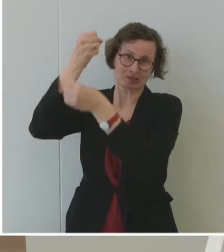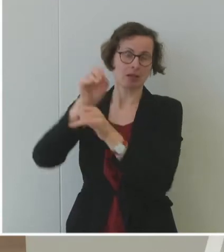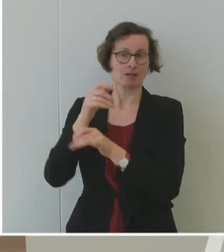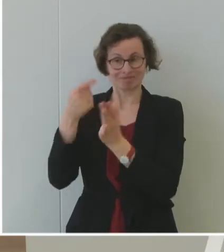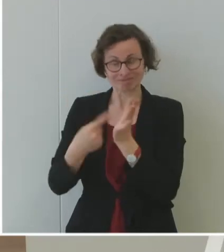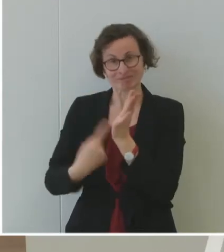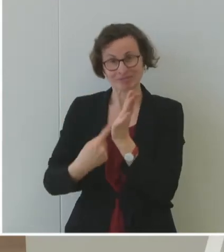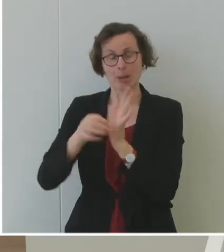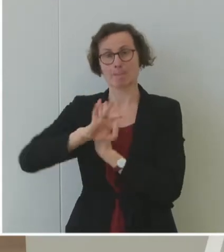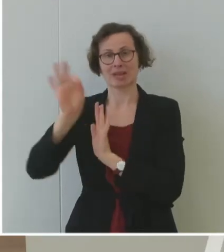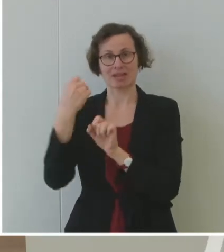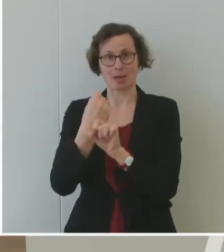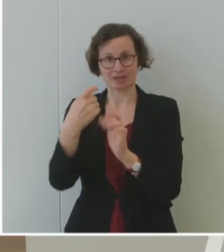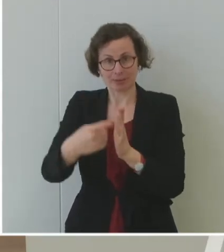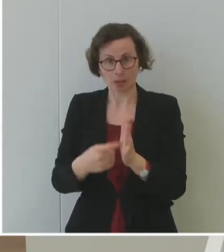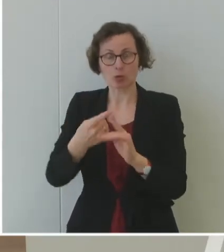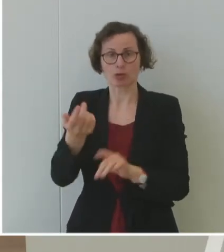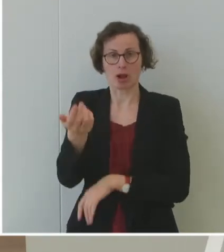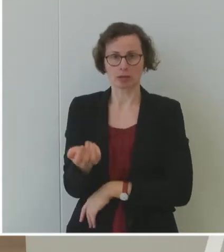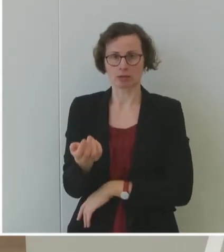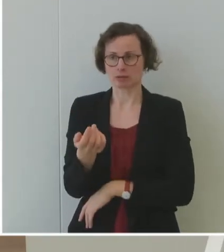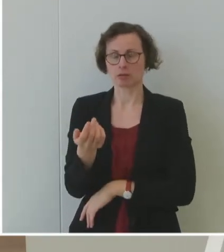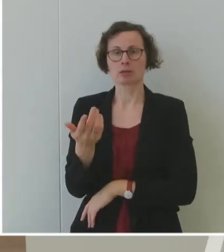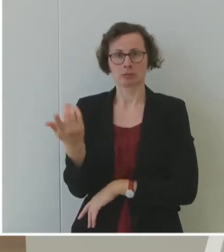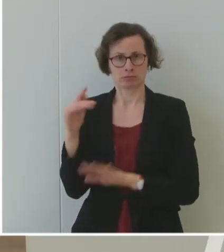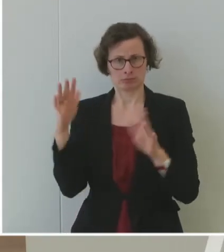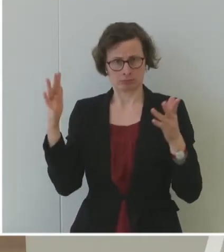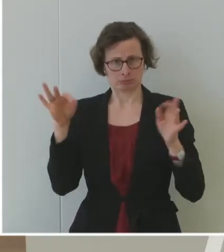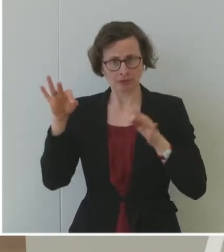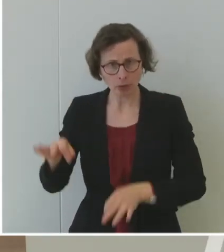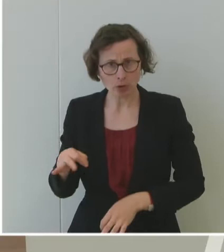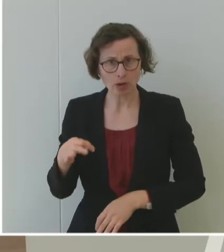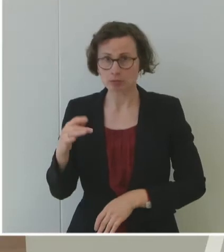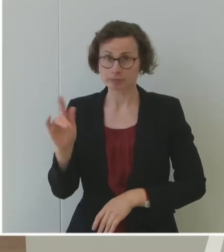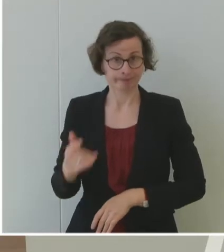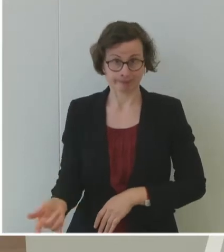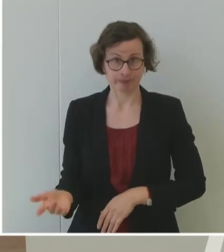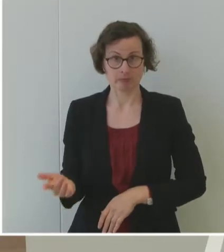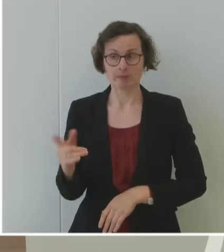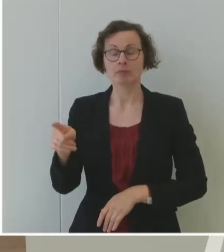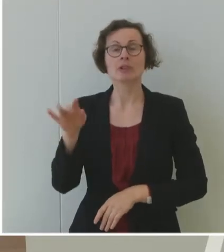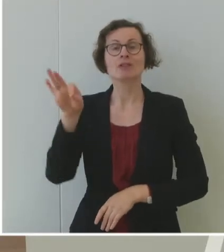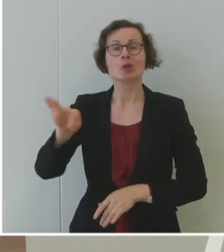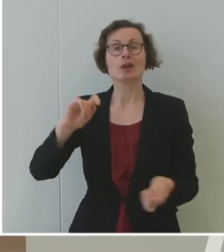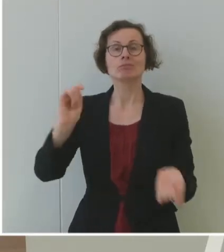Arbeitsbedingungen und mehr Gehalt. Wo war denn eigentlich da der Applaus für Luisa? Und was hat sich für sie